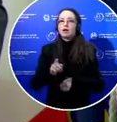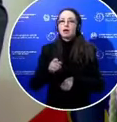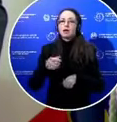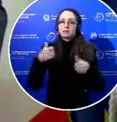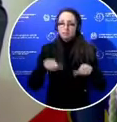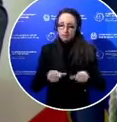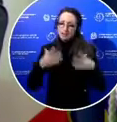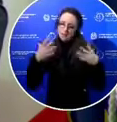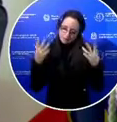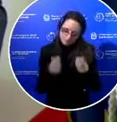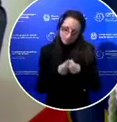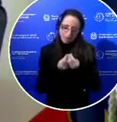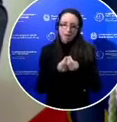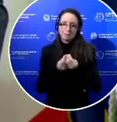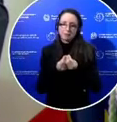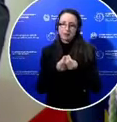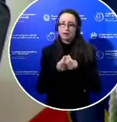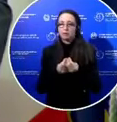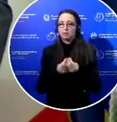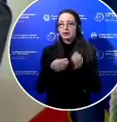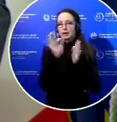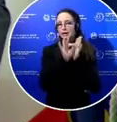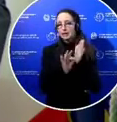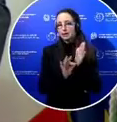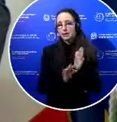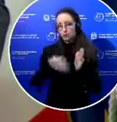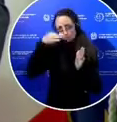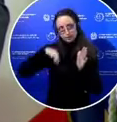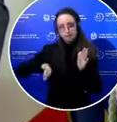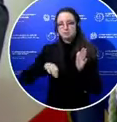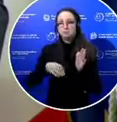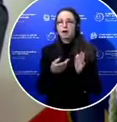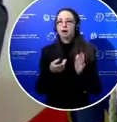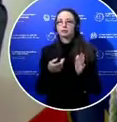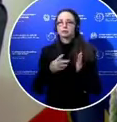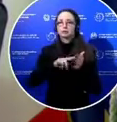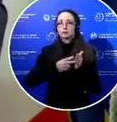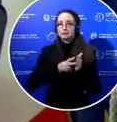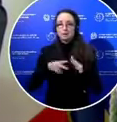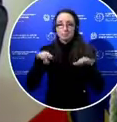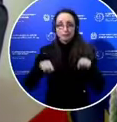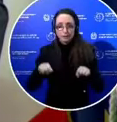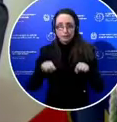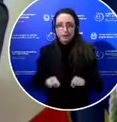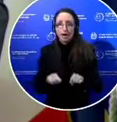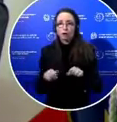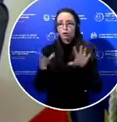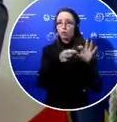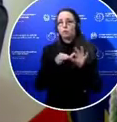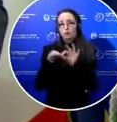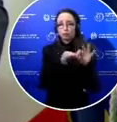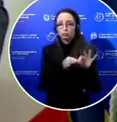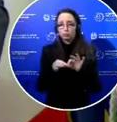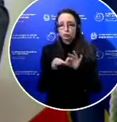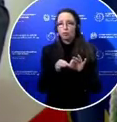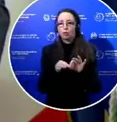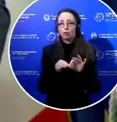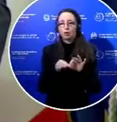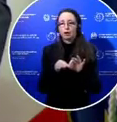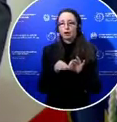vaccinarci tutti insieme, di rispettare le regole tutti insieme, un sistema sanitario, una collaborazione tra livelli di governo, è una